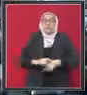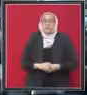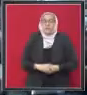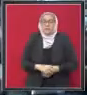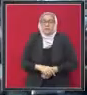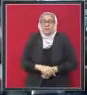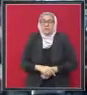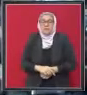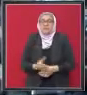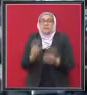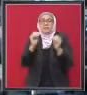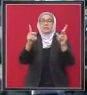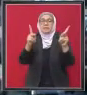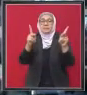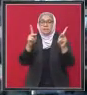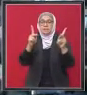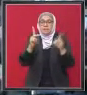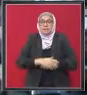Okey. Alright.